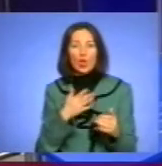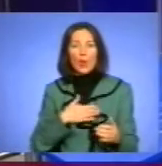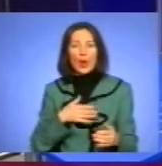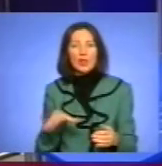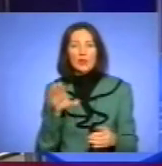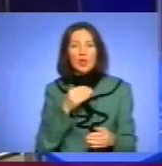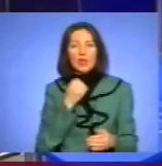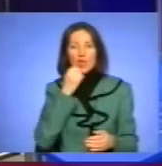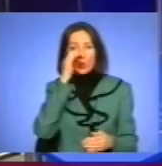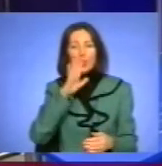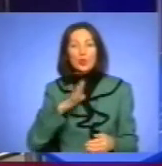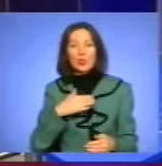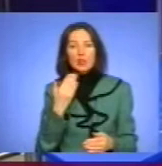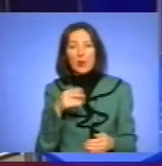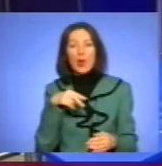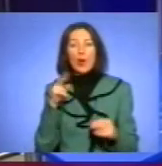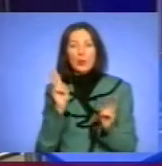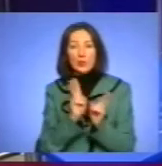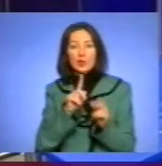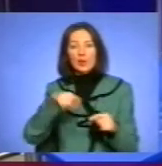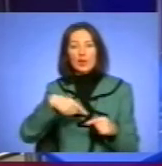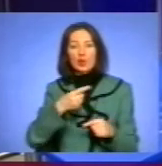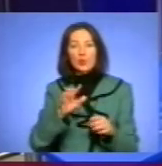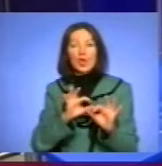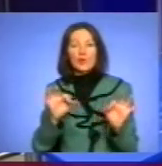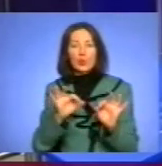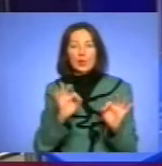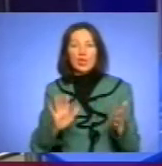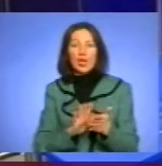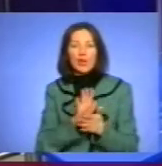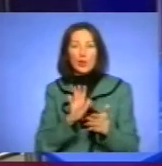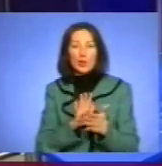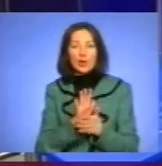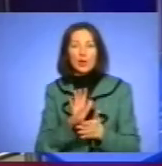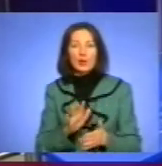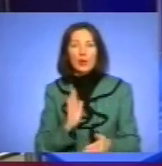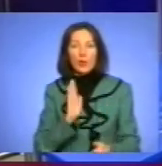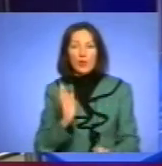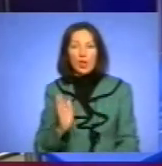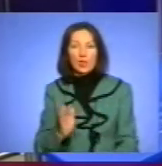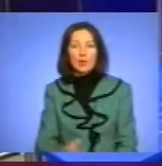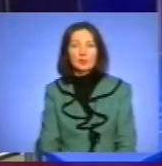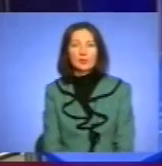все. Дякую, що були з нами і побачимось у наступних інформаційних випусках. Бувайте!